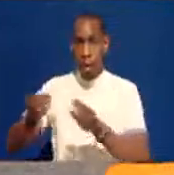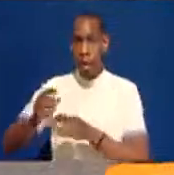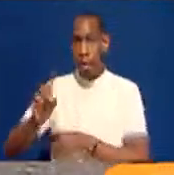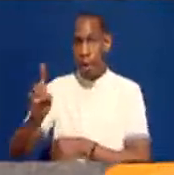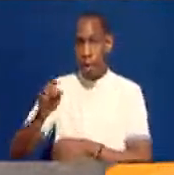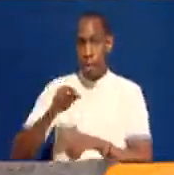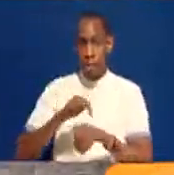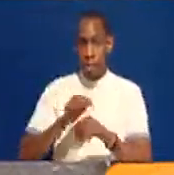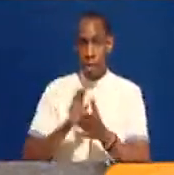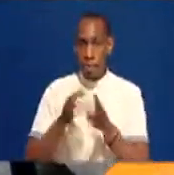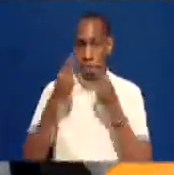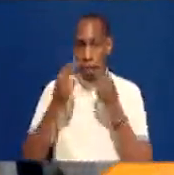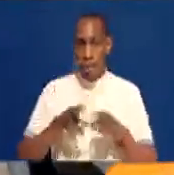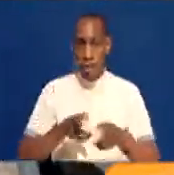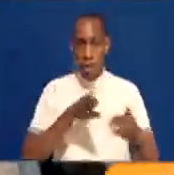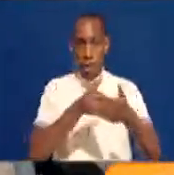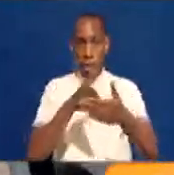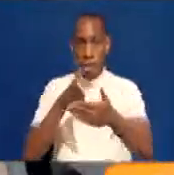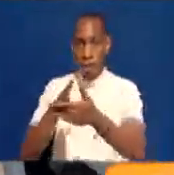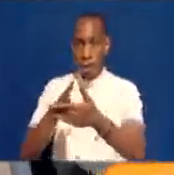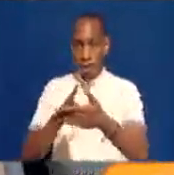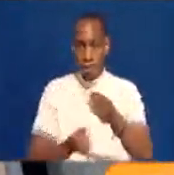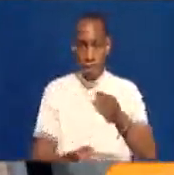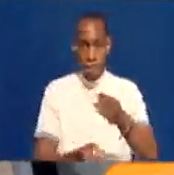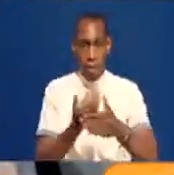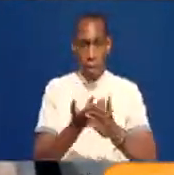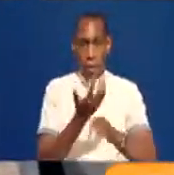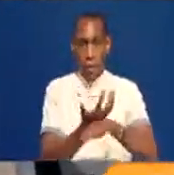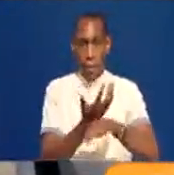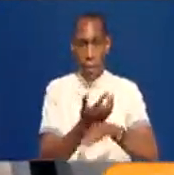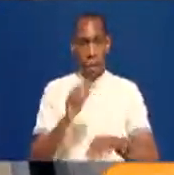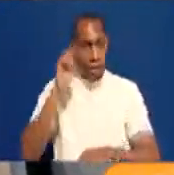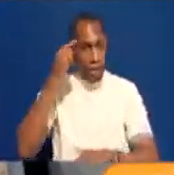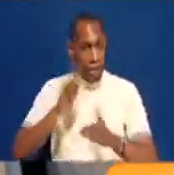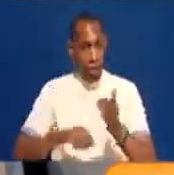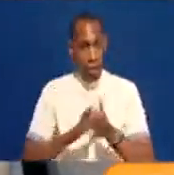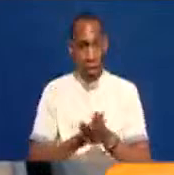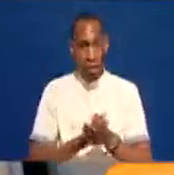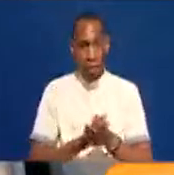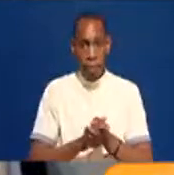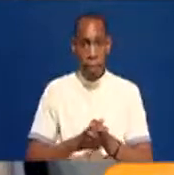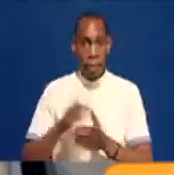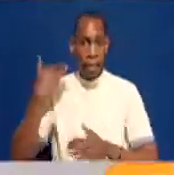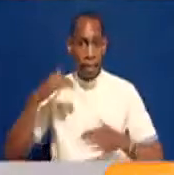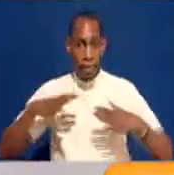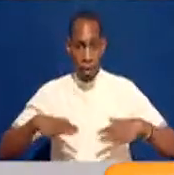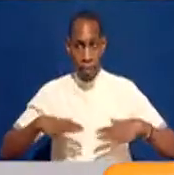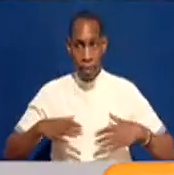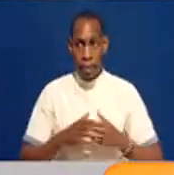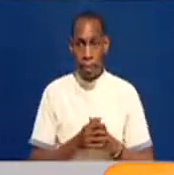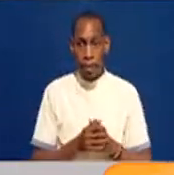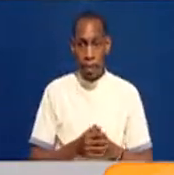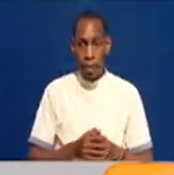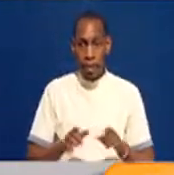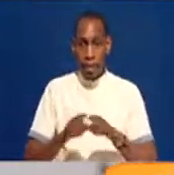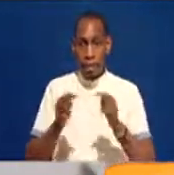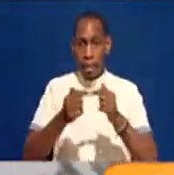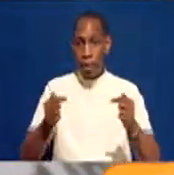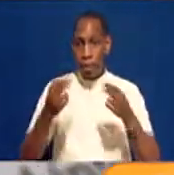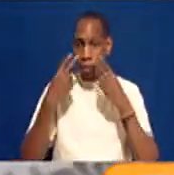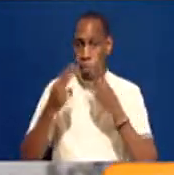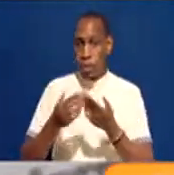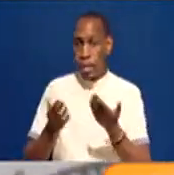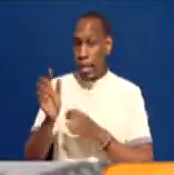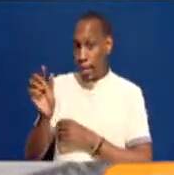Nairobi walipoona vizuizi vilivyoezekwa kwa mawe, wakidhani kuwa viliwekwa na majambazi. Kuram anakana kumwona